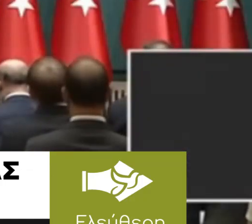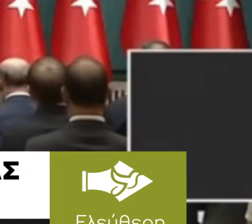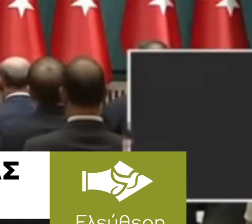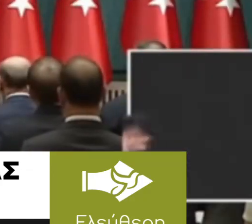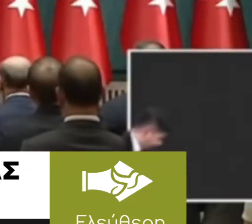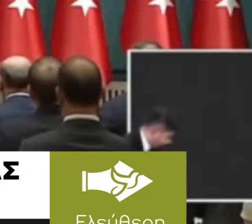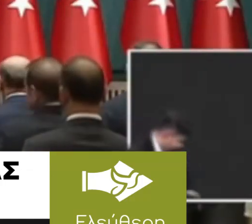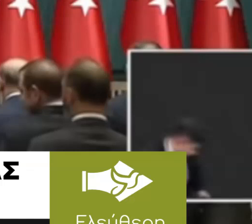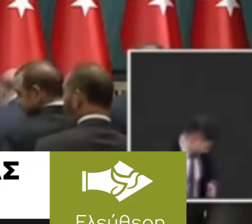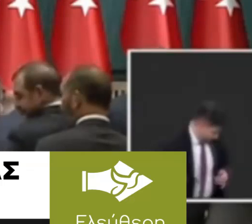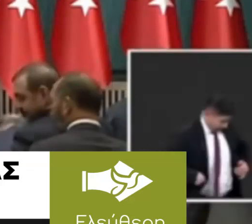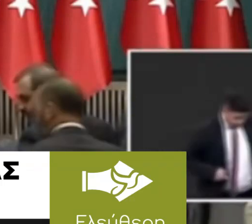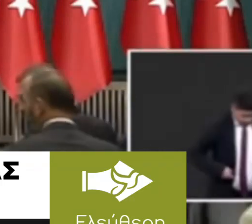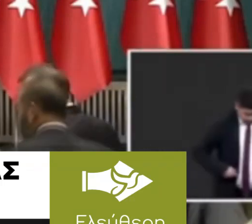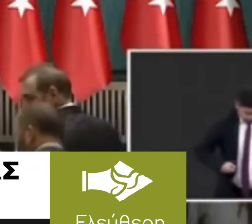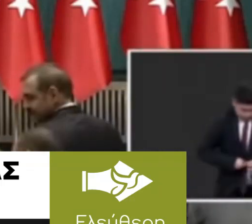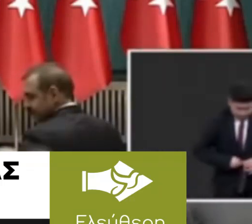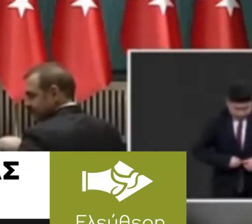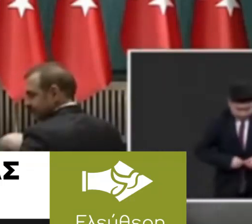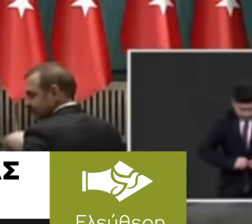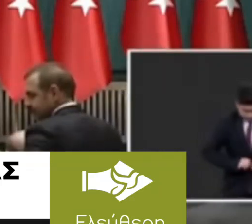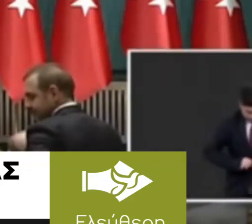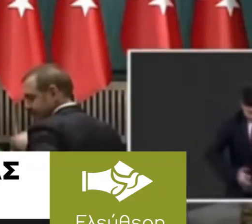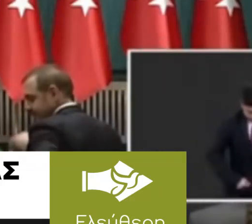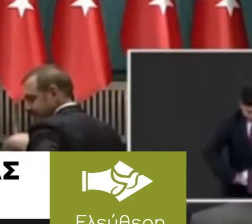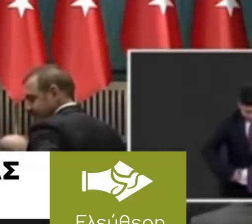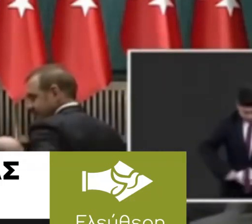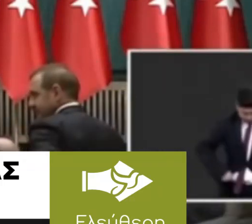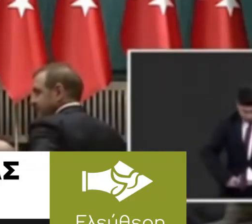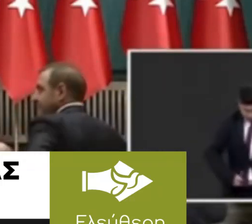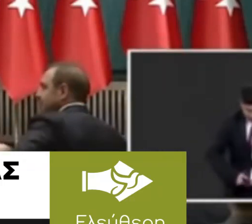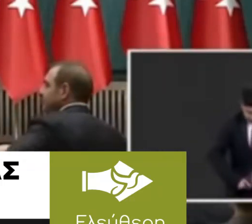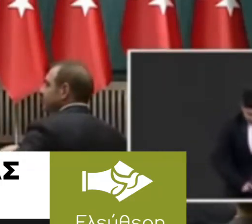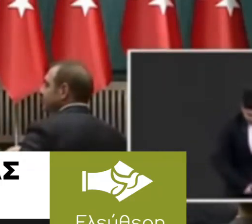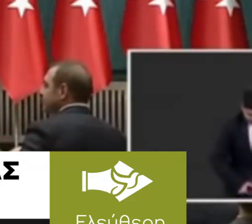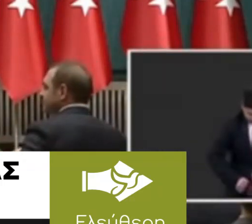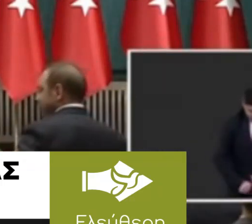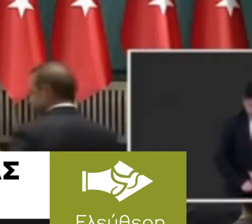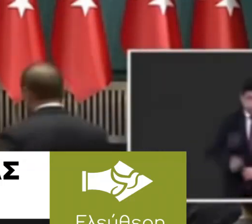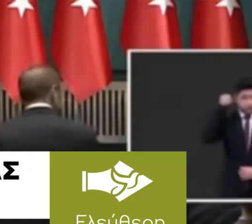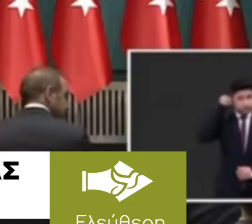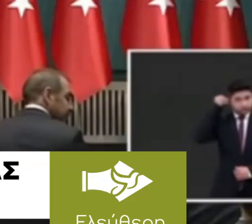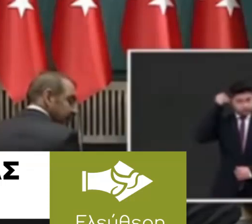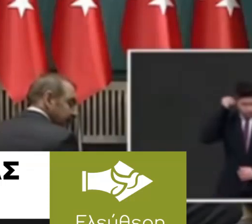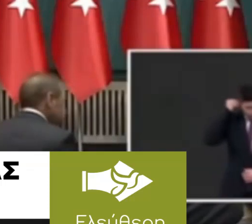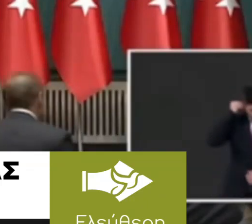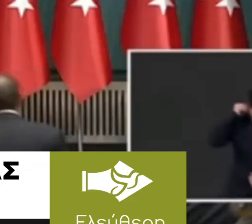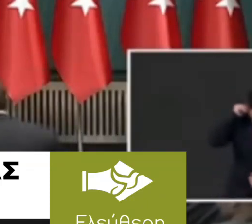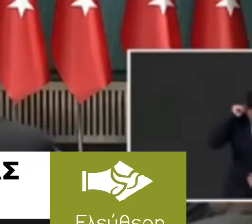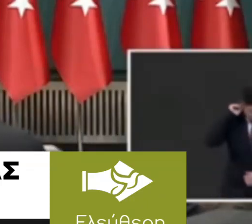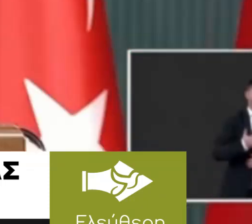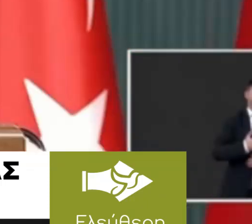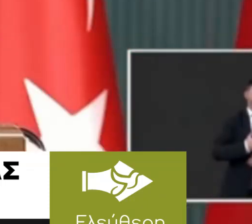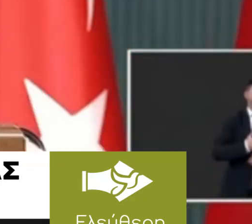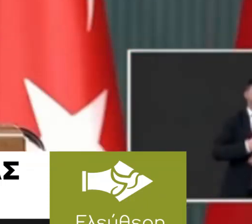Κορυφής του ΝΑΤΟ αναφορικά με τις τοποθετήσεις Ερντογάν για την Ελλάδα. Ο ίδιος επεσήμανε πως η Τουρκία δεν έθεσε κανένα